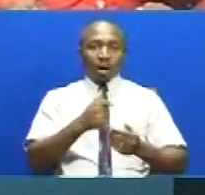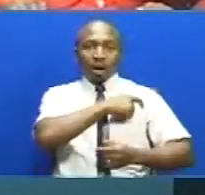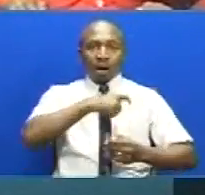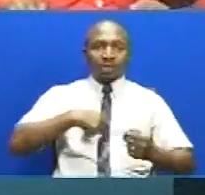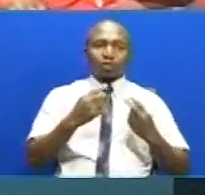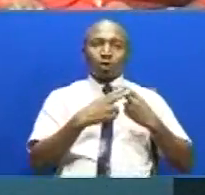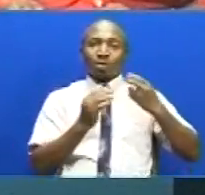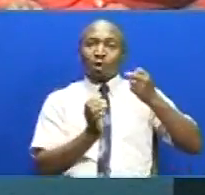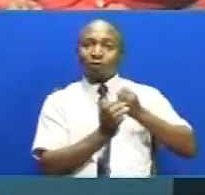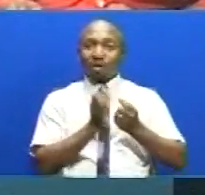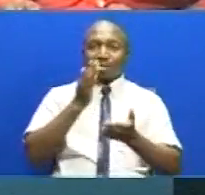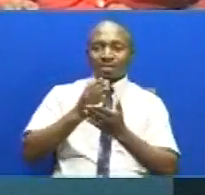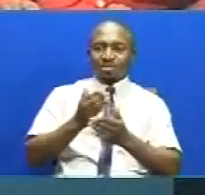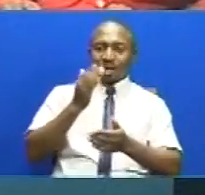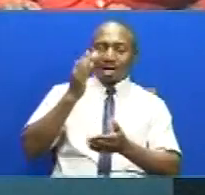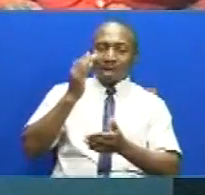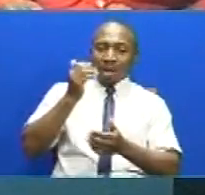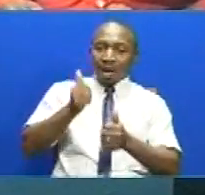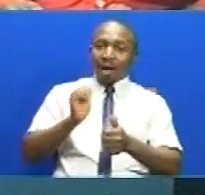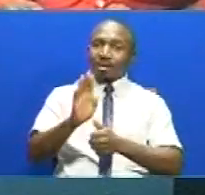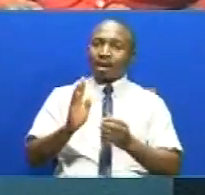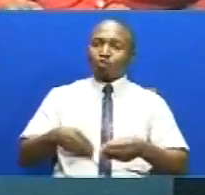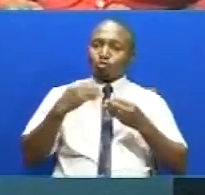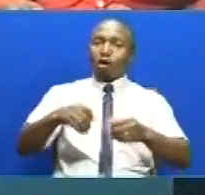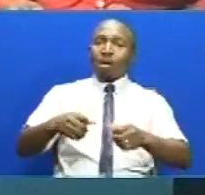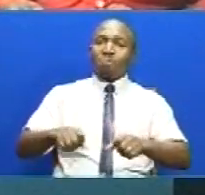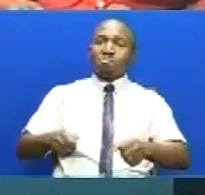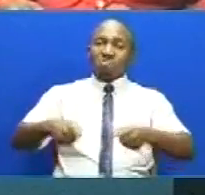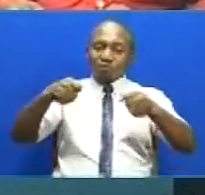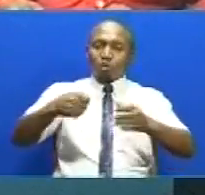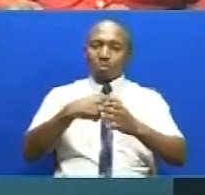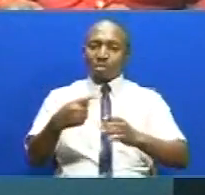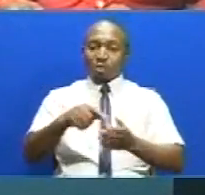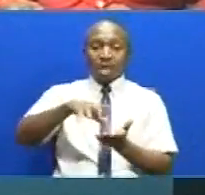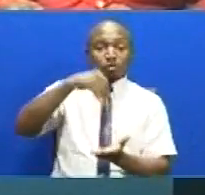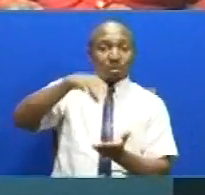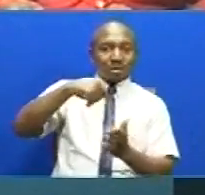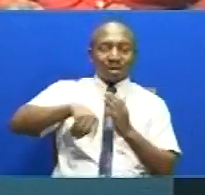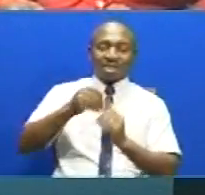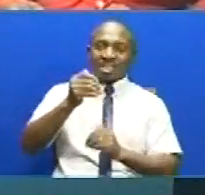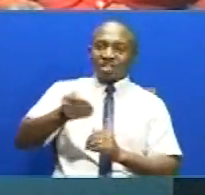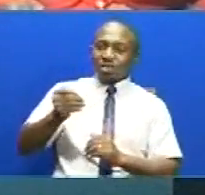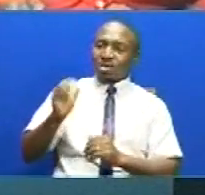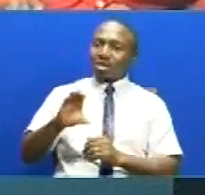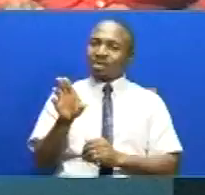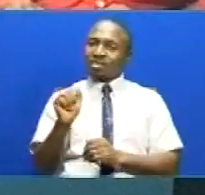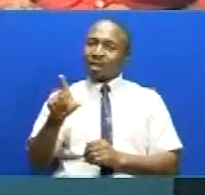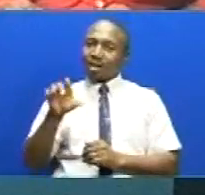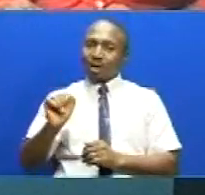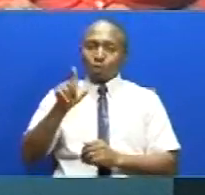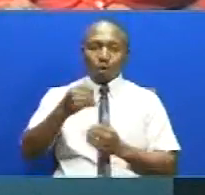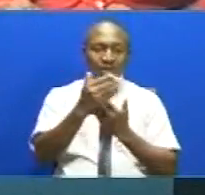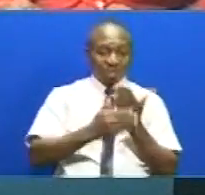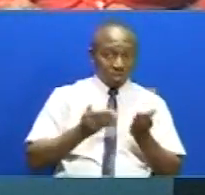Magufuli ametimiza ahadi yake ya kutoa mifuko 100 ya saruji katika kijiji cha Chala kwa wakazi wa kijiji